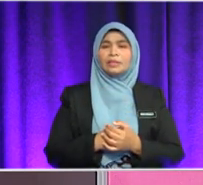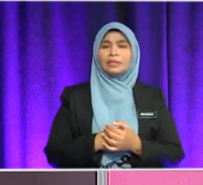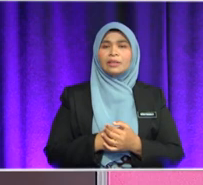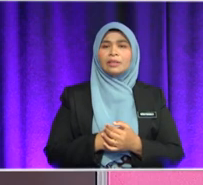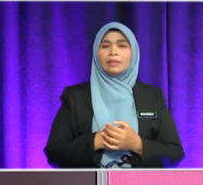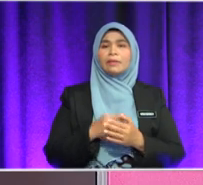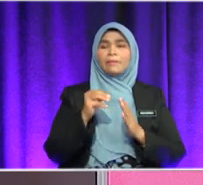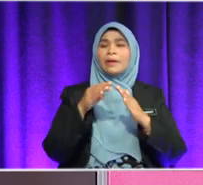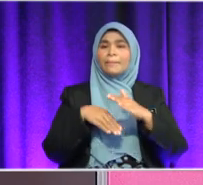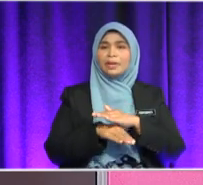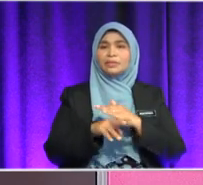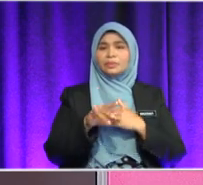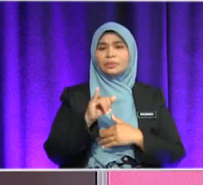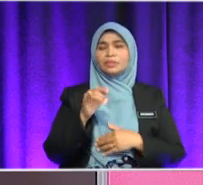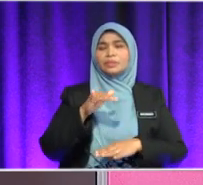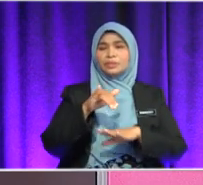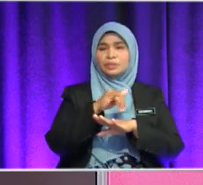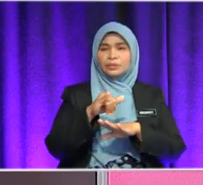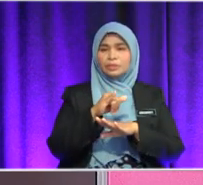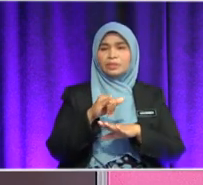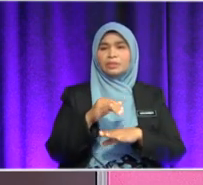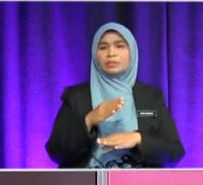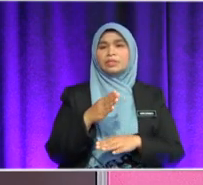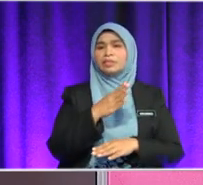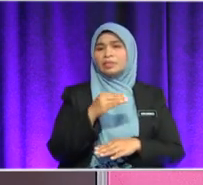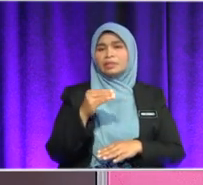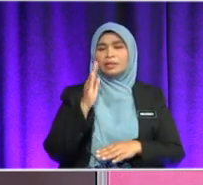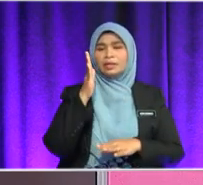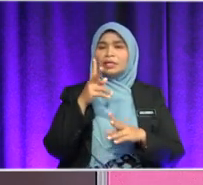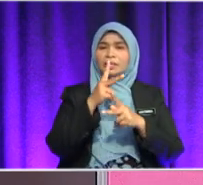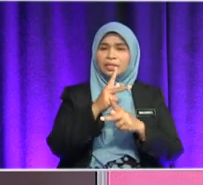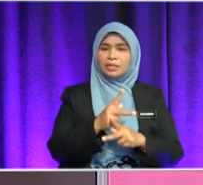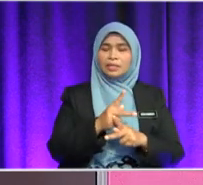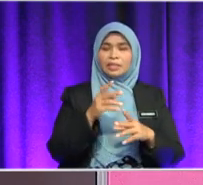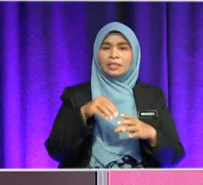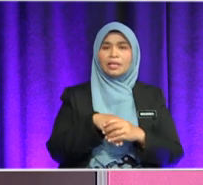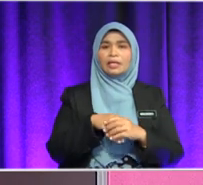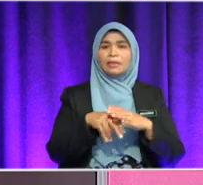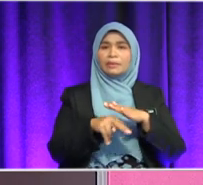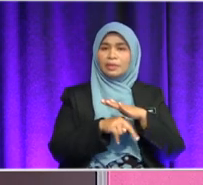memasuki surga Allah sebaliknya akan kekal di dalam darah